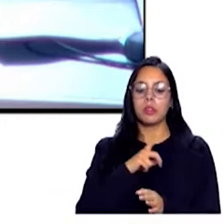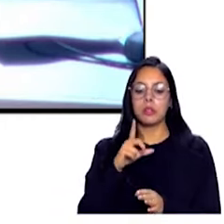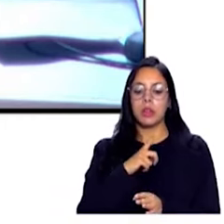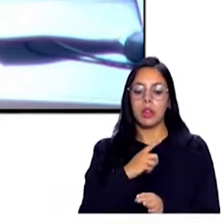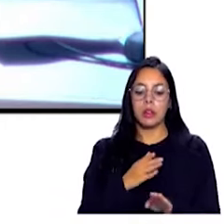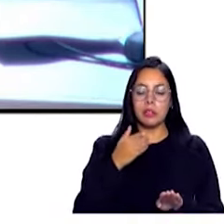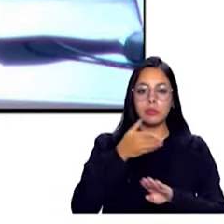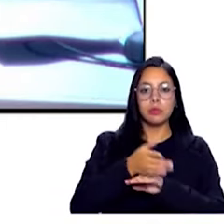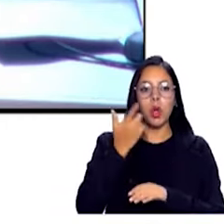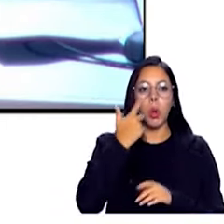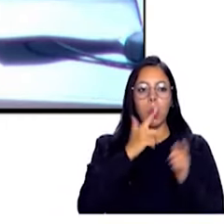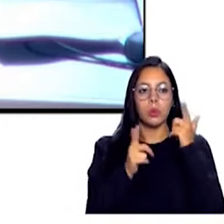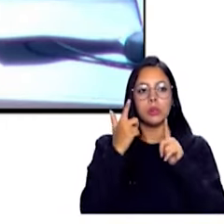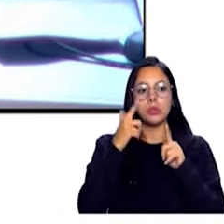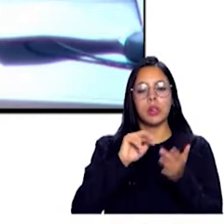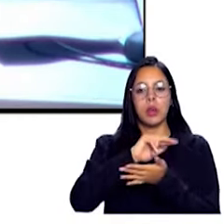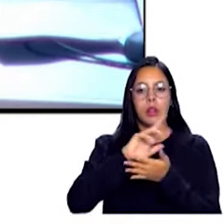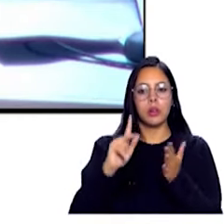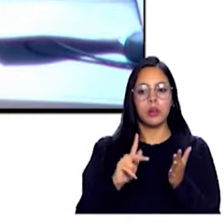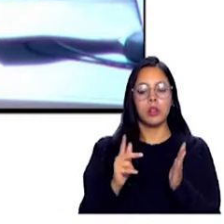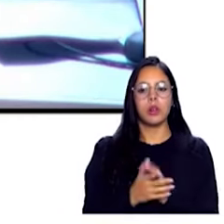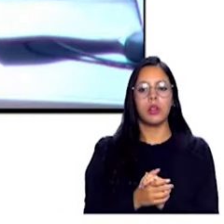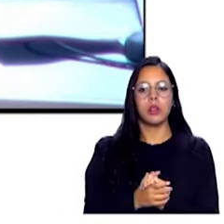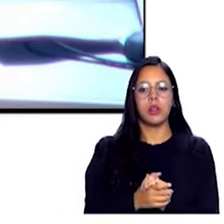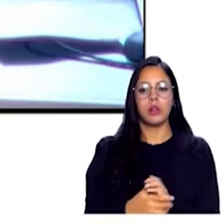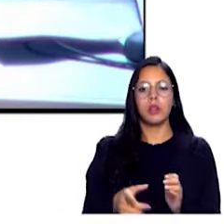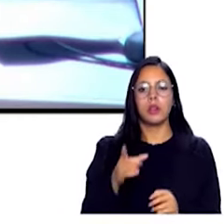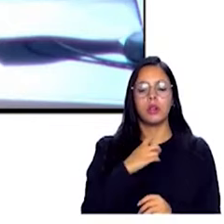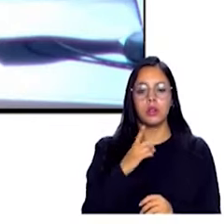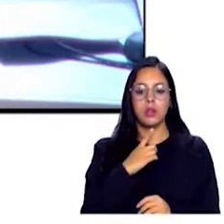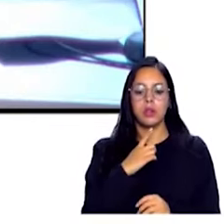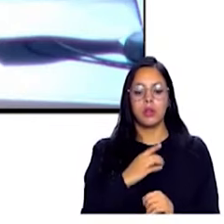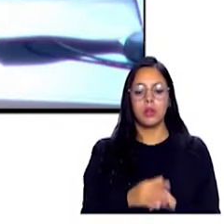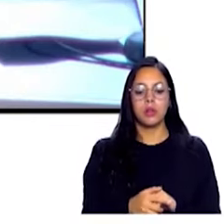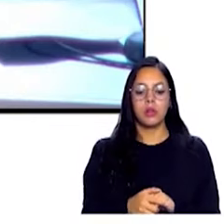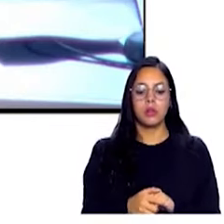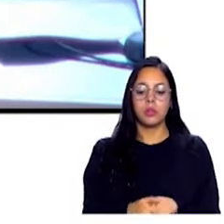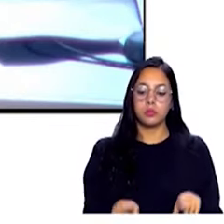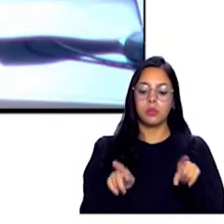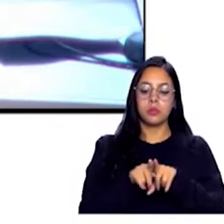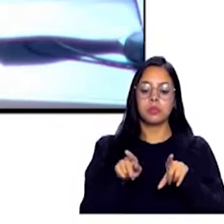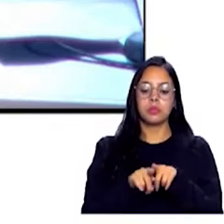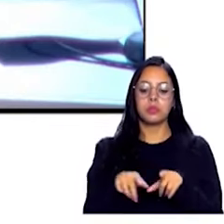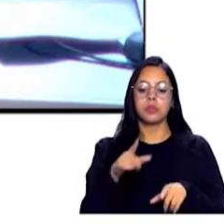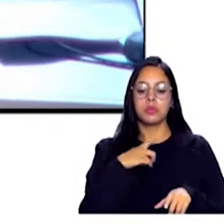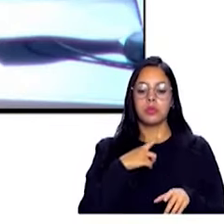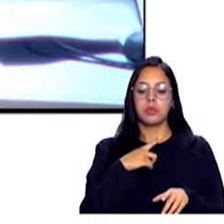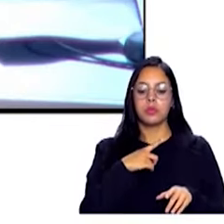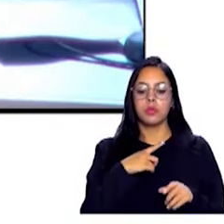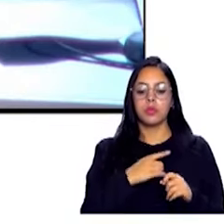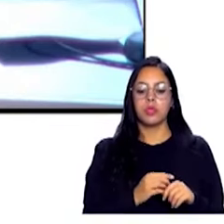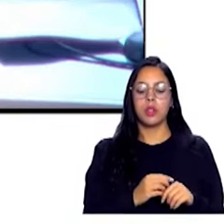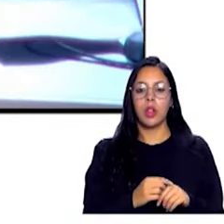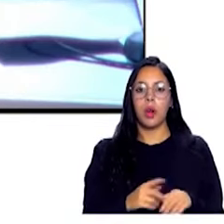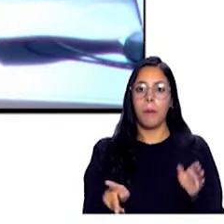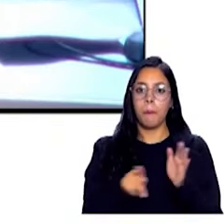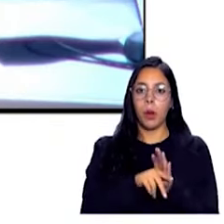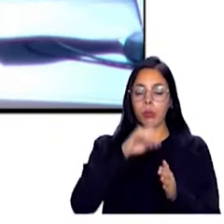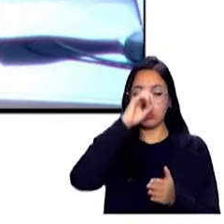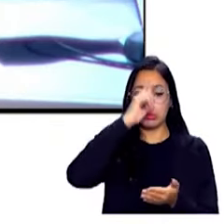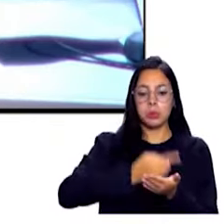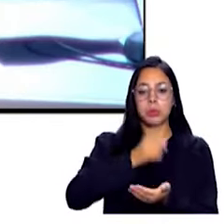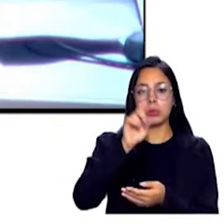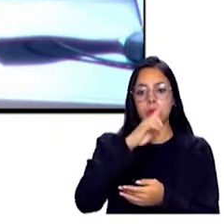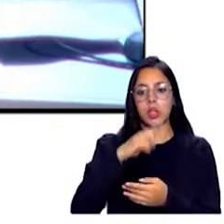limiter l'ac mais qu'une fois qu'on est devant la cour de cassation on va filtrer différemment en créant trois